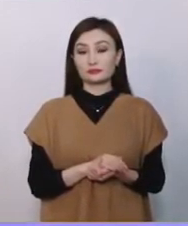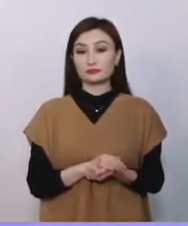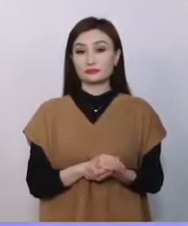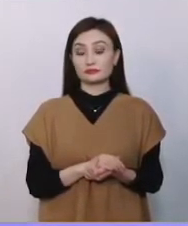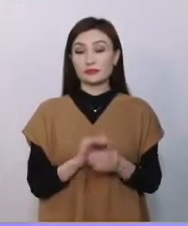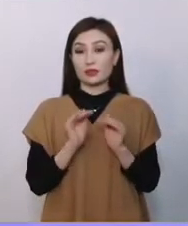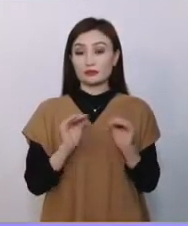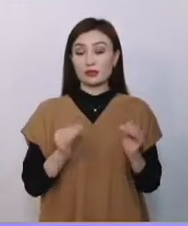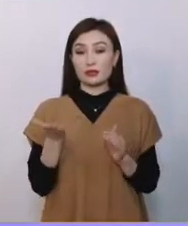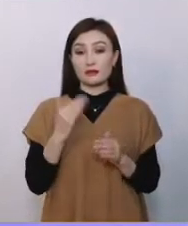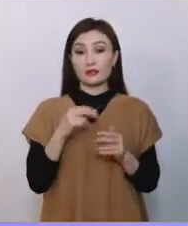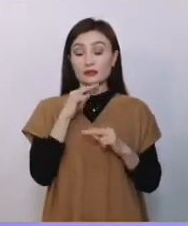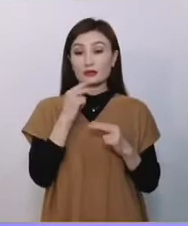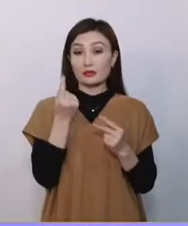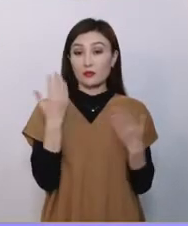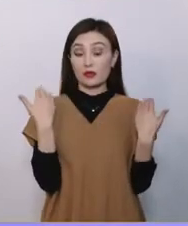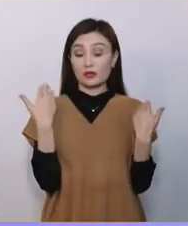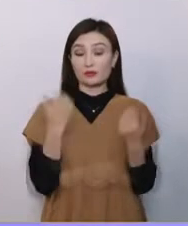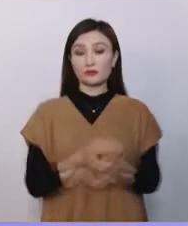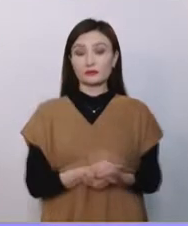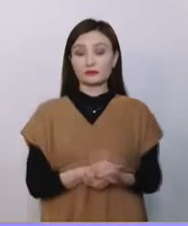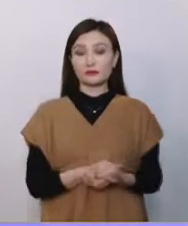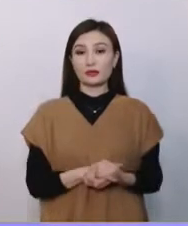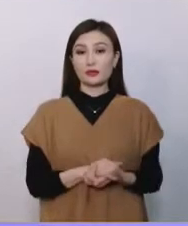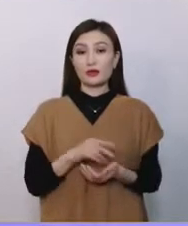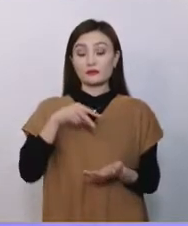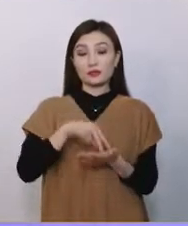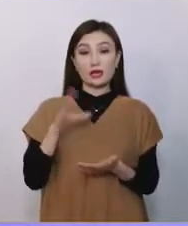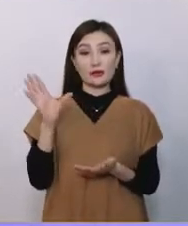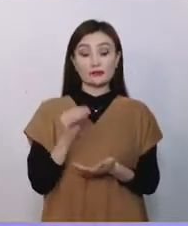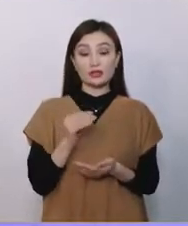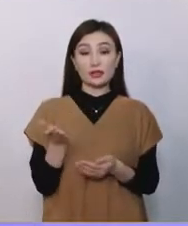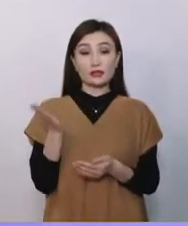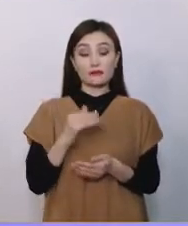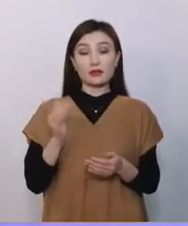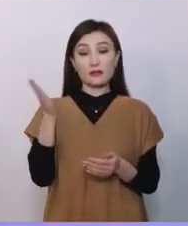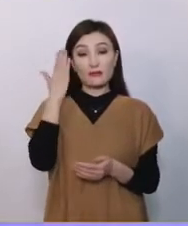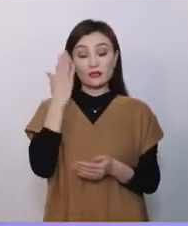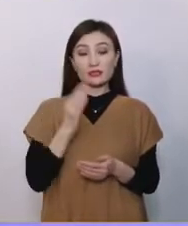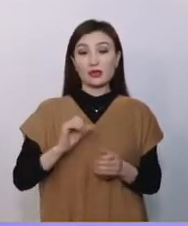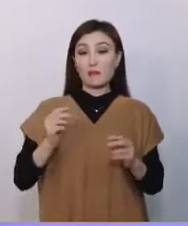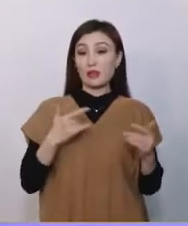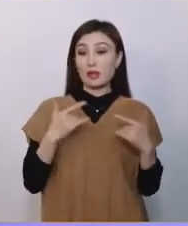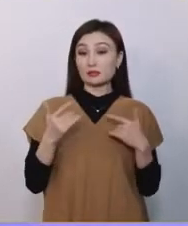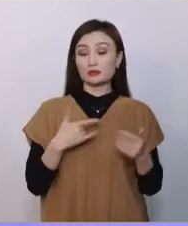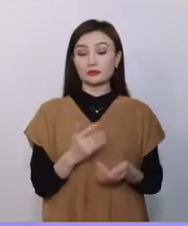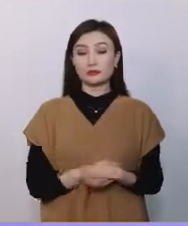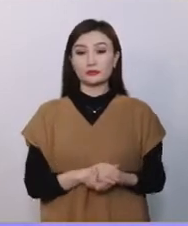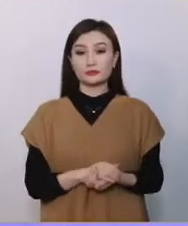ребята давайте теперь немного отдохнем стали все и давайте весело потанцуем